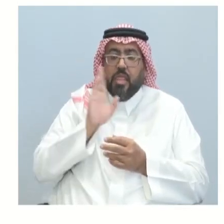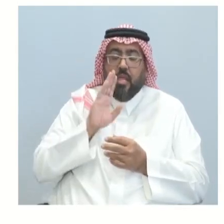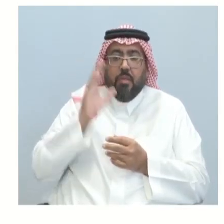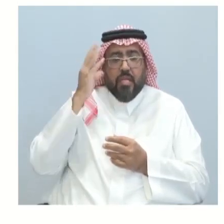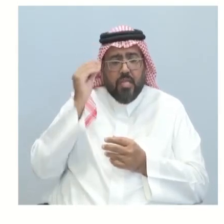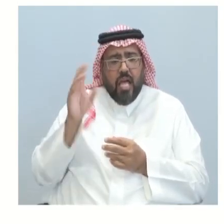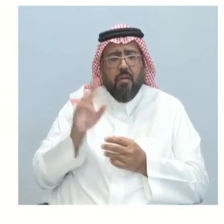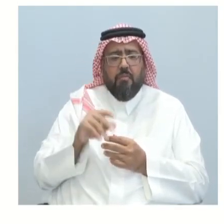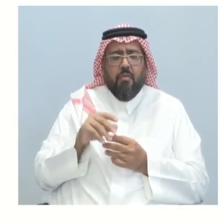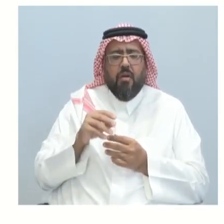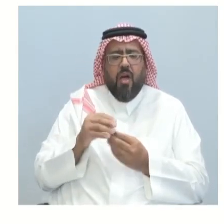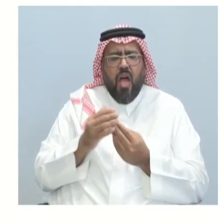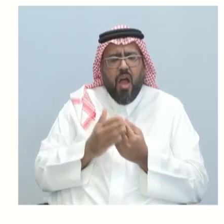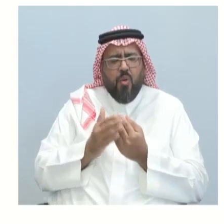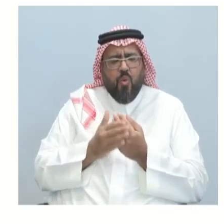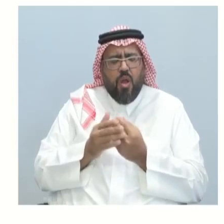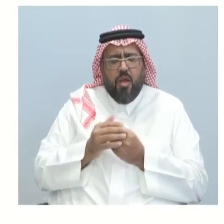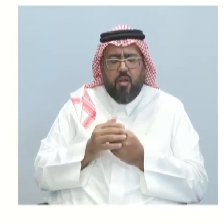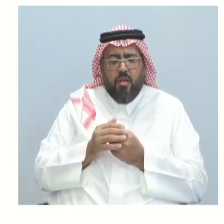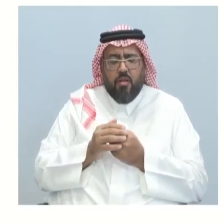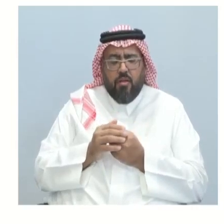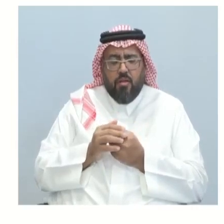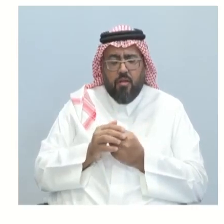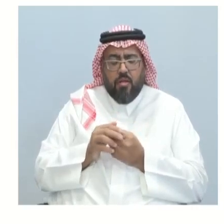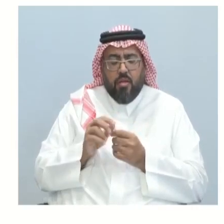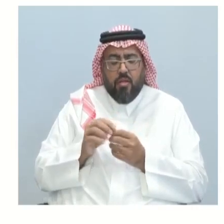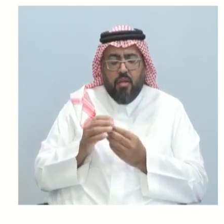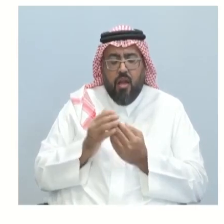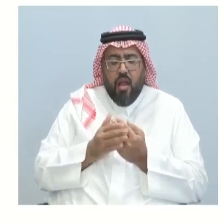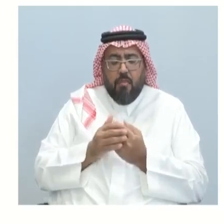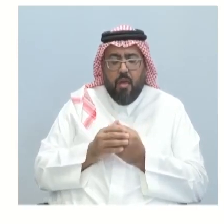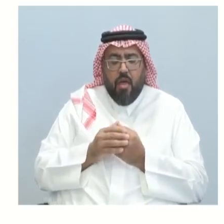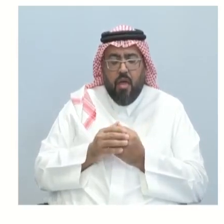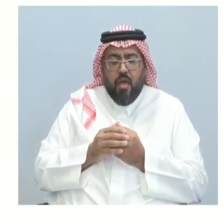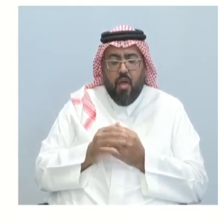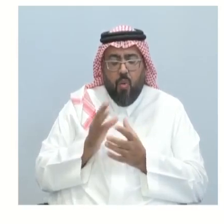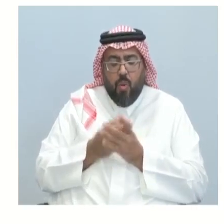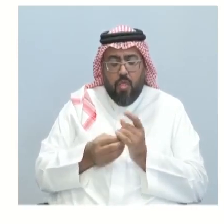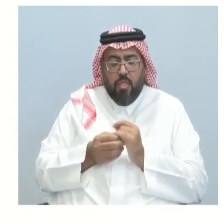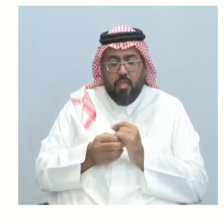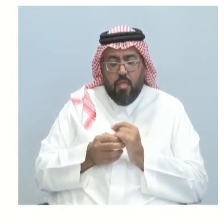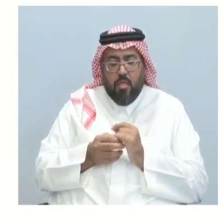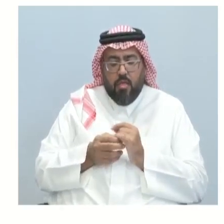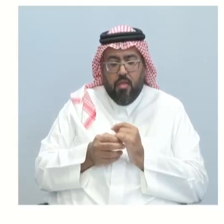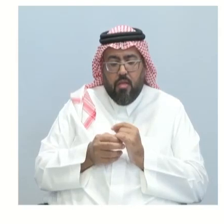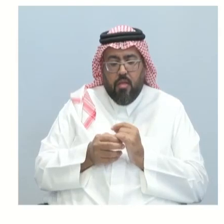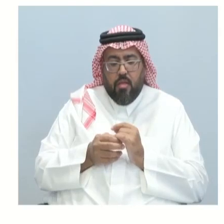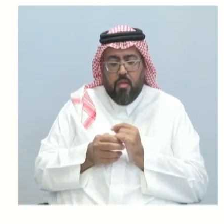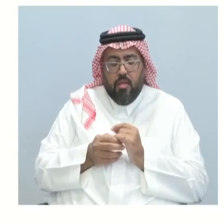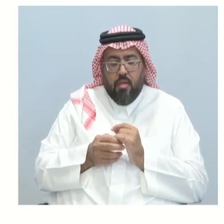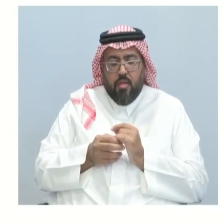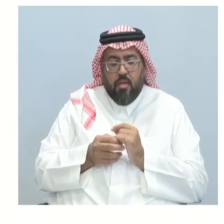الام بطبعها تحنو و تشفق على ابنائها